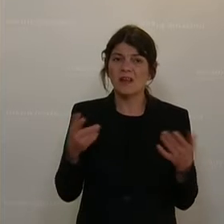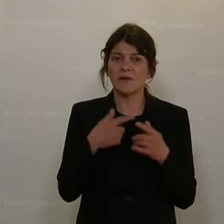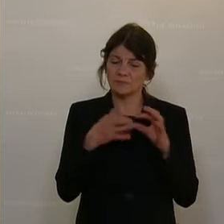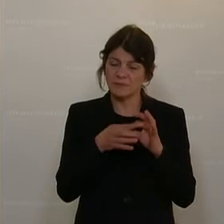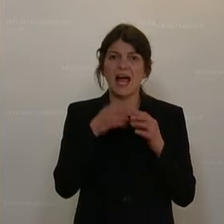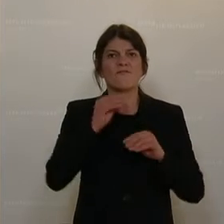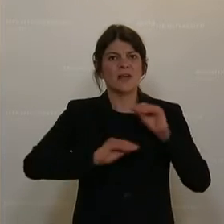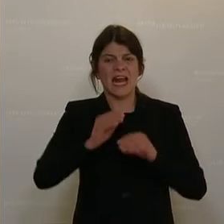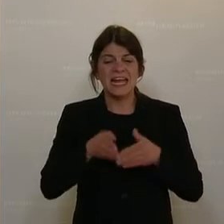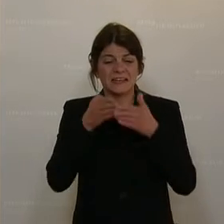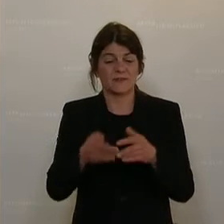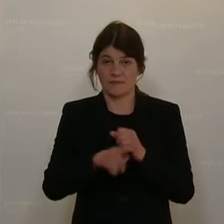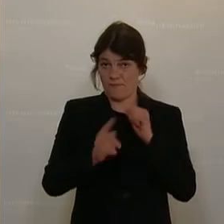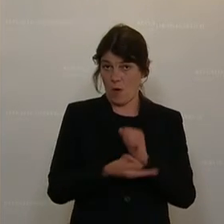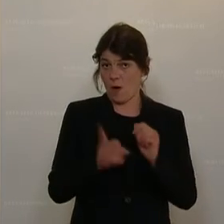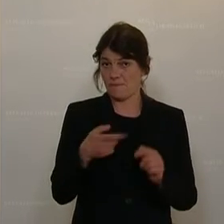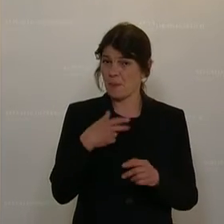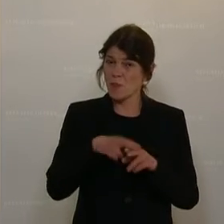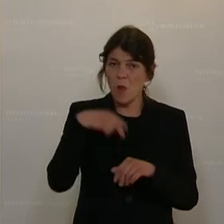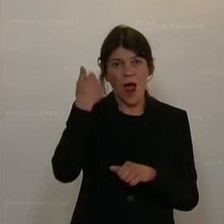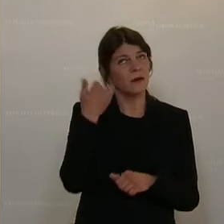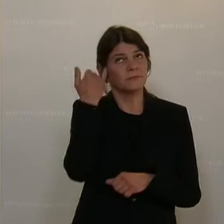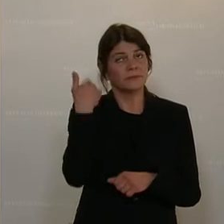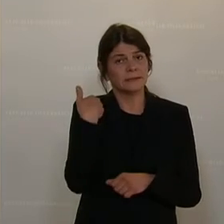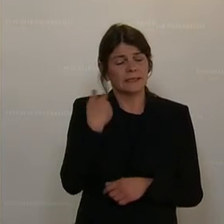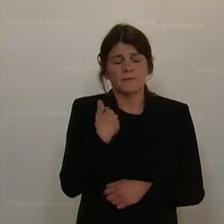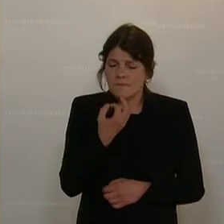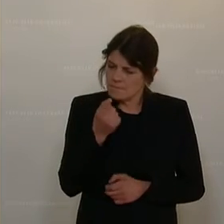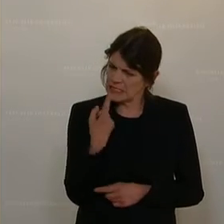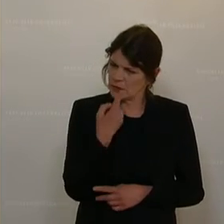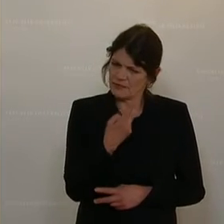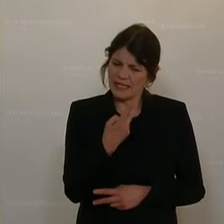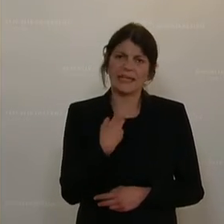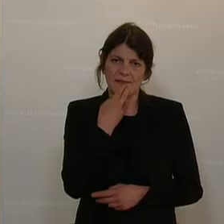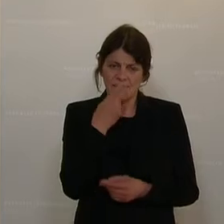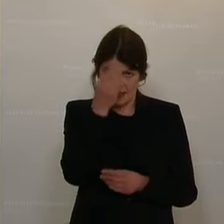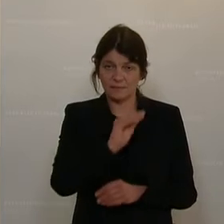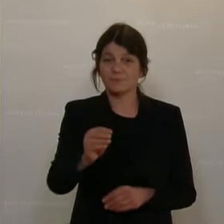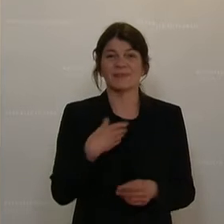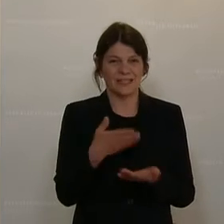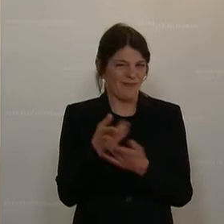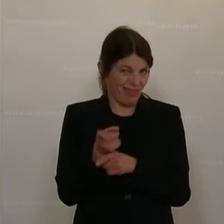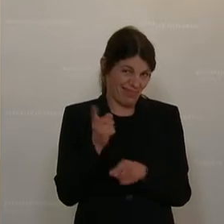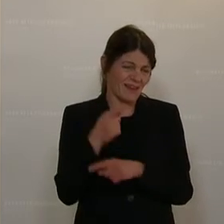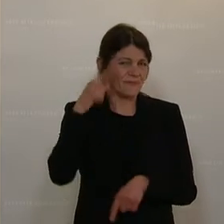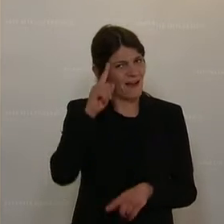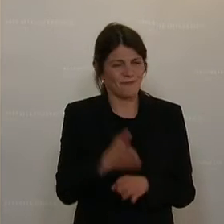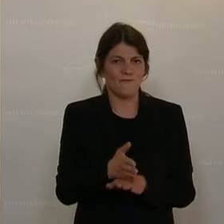Thema Vereinshilfsfonds sind, erlauben Sie mir noch einen Gedanken, der mir besonders am Herzen liegt. Ich nerv Sie sicher schon ein bisschen